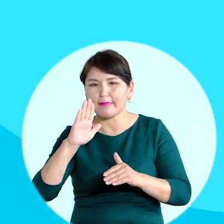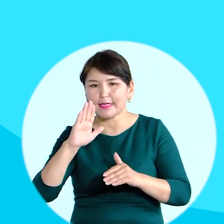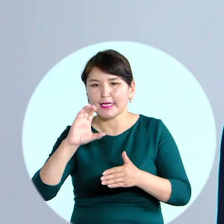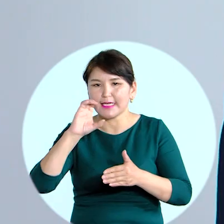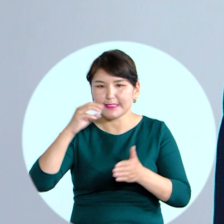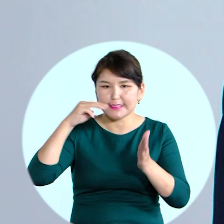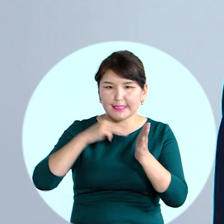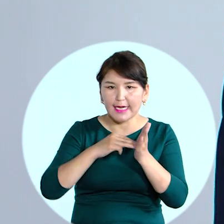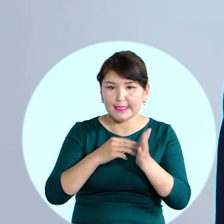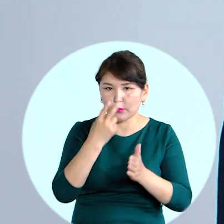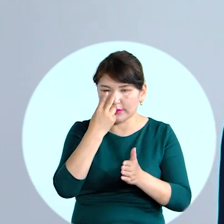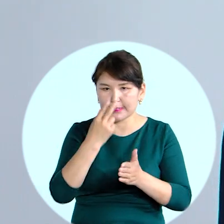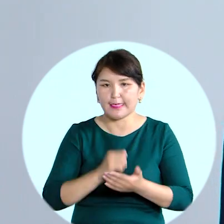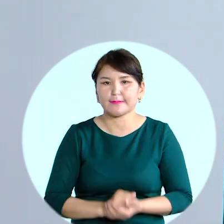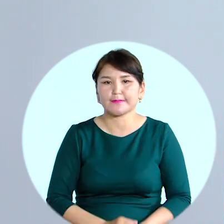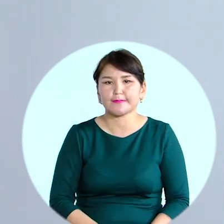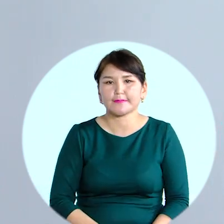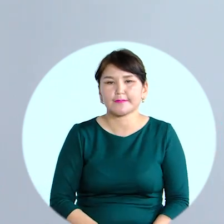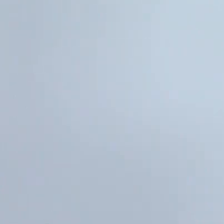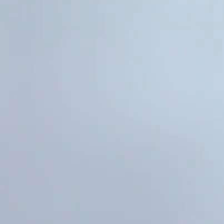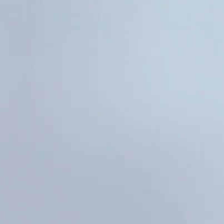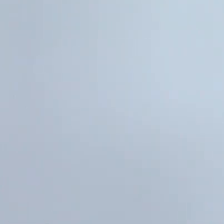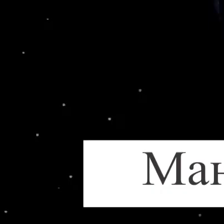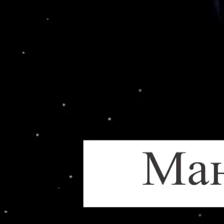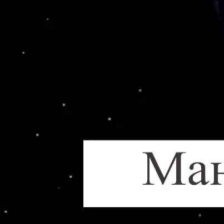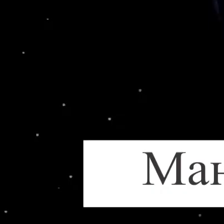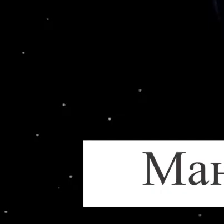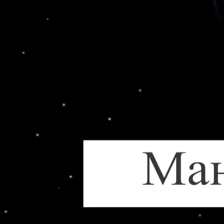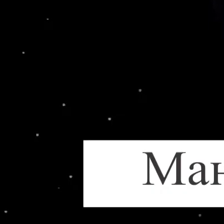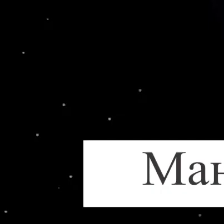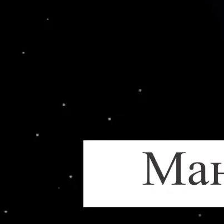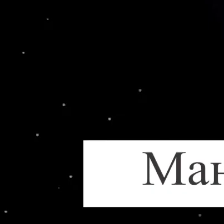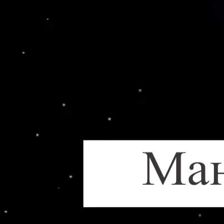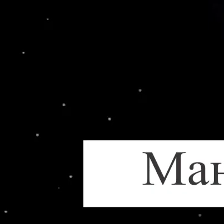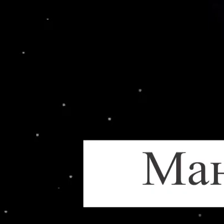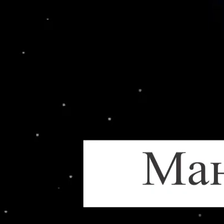талаар үзнэ. Дараах бичлэгт анхаарлаа хандуулно.